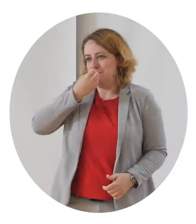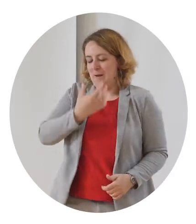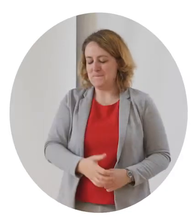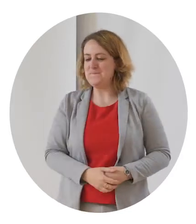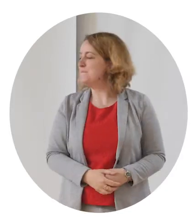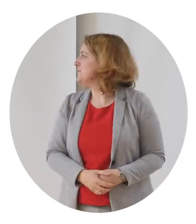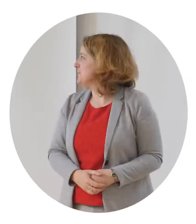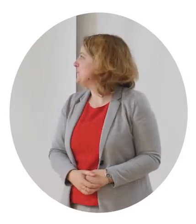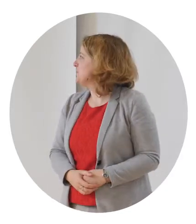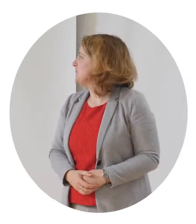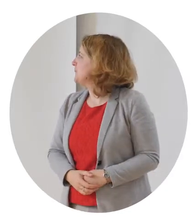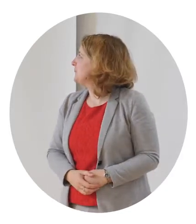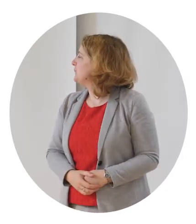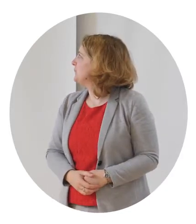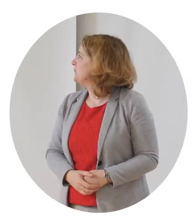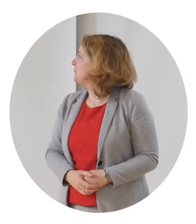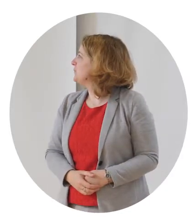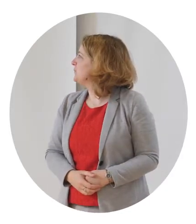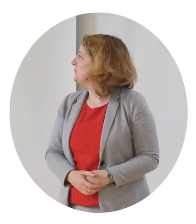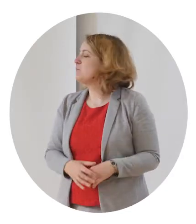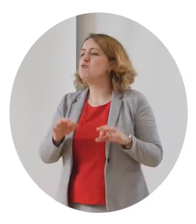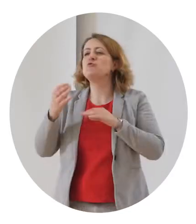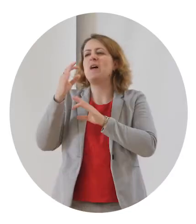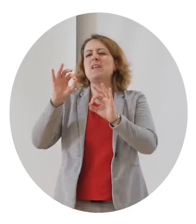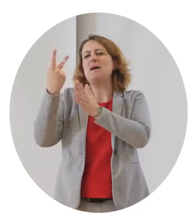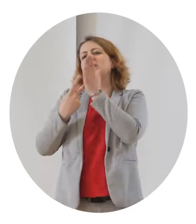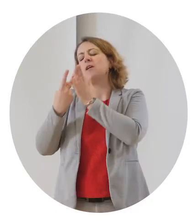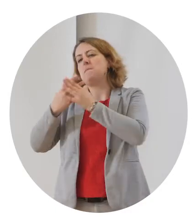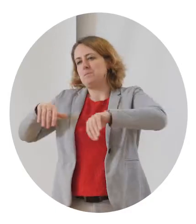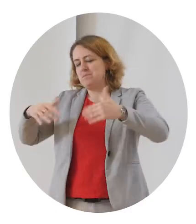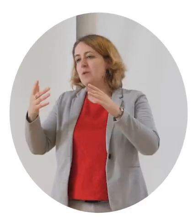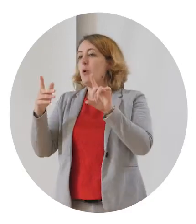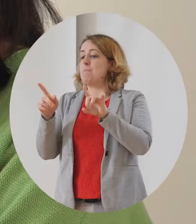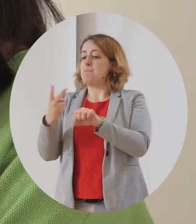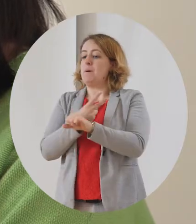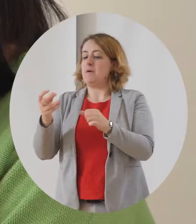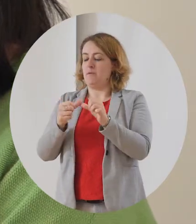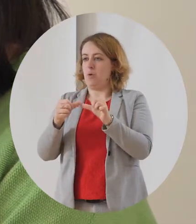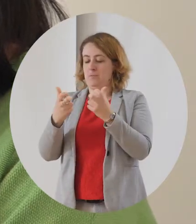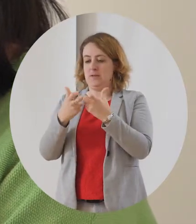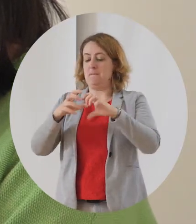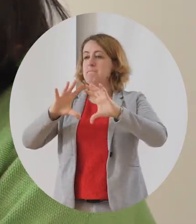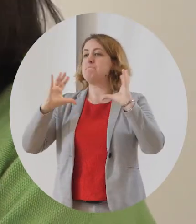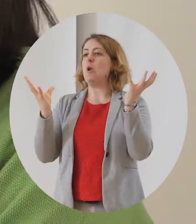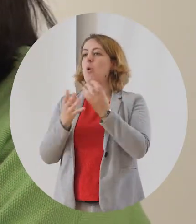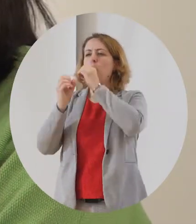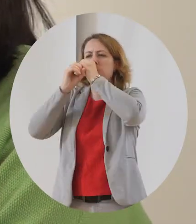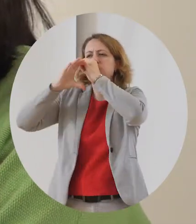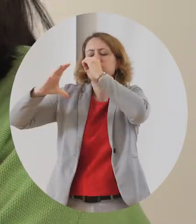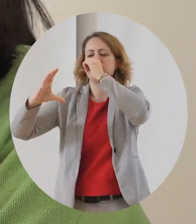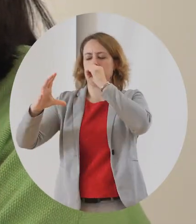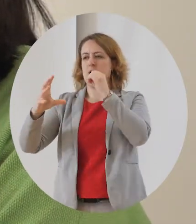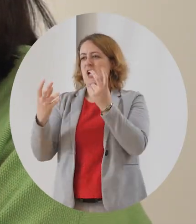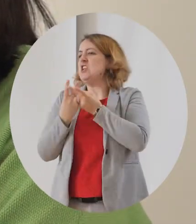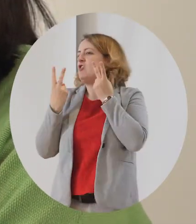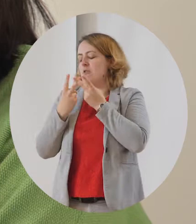l'œil. Il n'y a pas le dessin de ça, mais ce qui est pas mal, c'est de prendre un ballon de baudruche